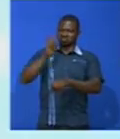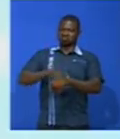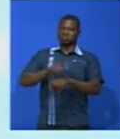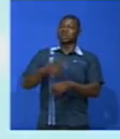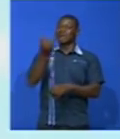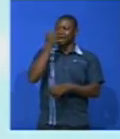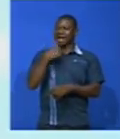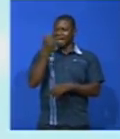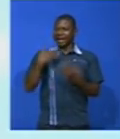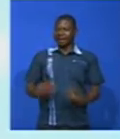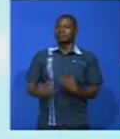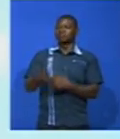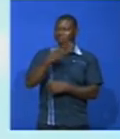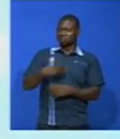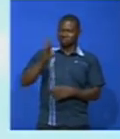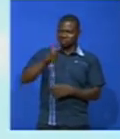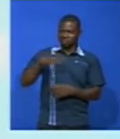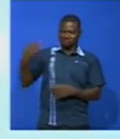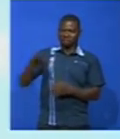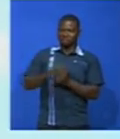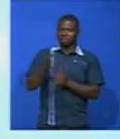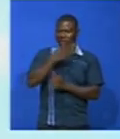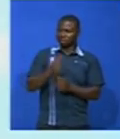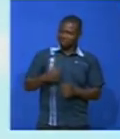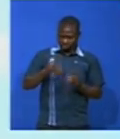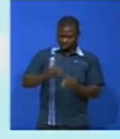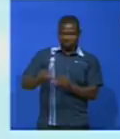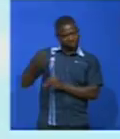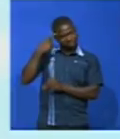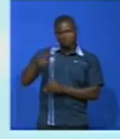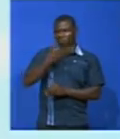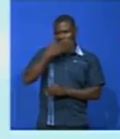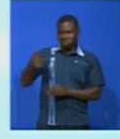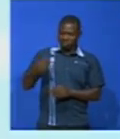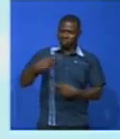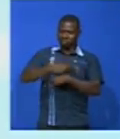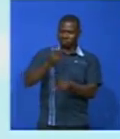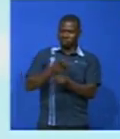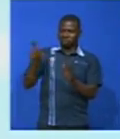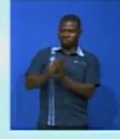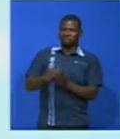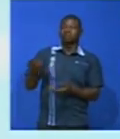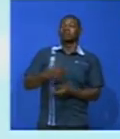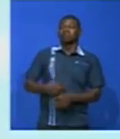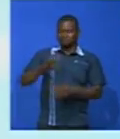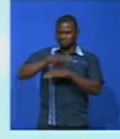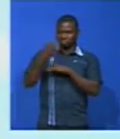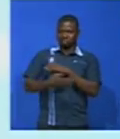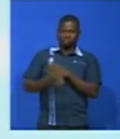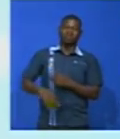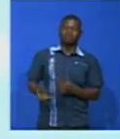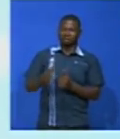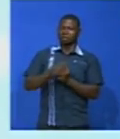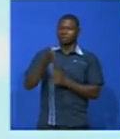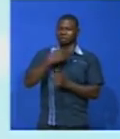de la filière s'organisent pour une meilleure production, d'où le lancement d'une campagne la semaine dernière à Bobo Dioulasso pour mettre toutes les chances des